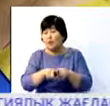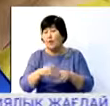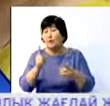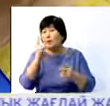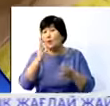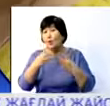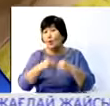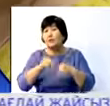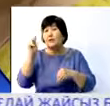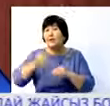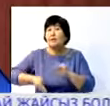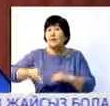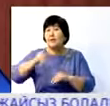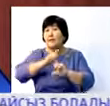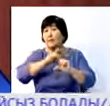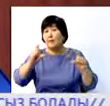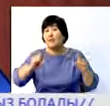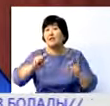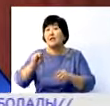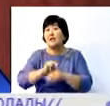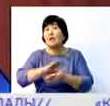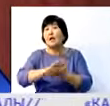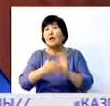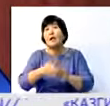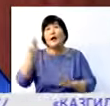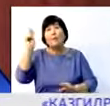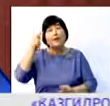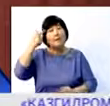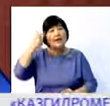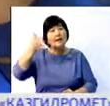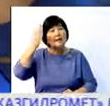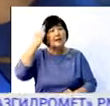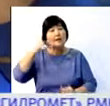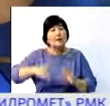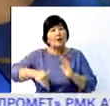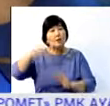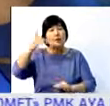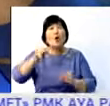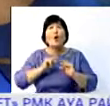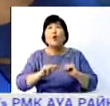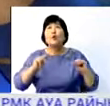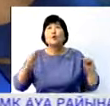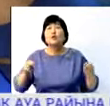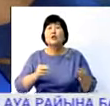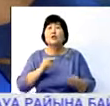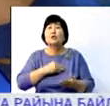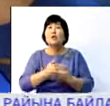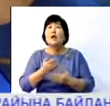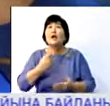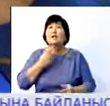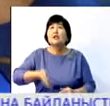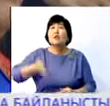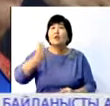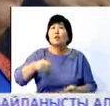содан кейін мектеп қабырғасынан алған тәрбиемен қалыптасады. Сондықтан білімді де саналы ұл-қыз тәрбиелеуде әсіресе ұстаздардың рөлі зор.